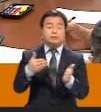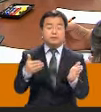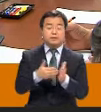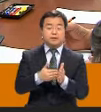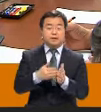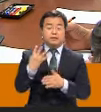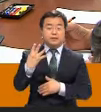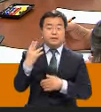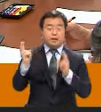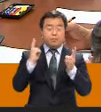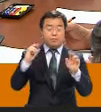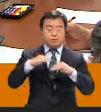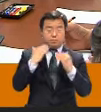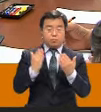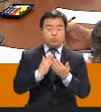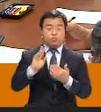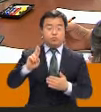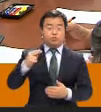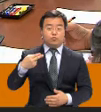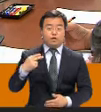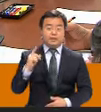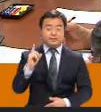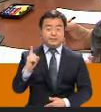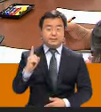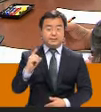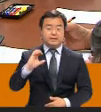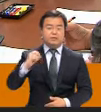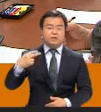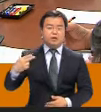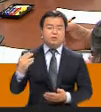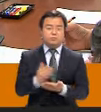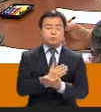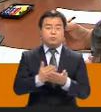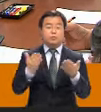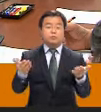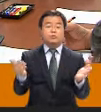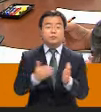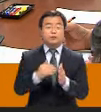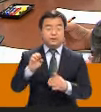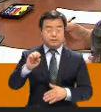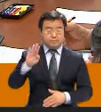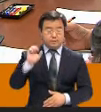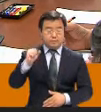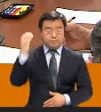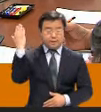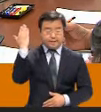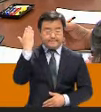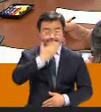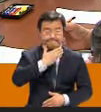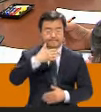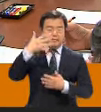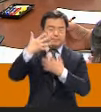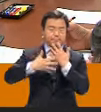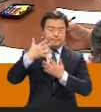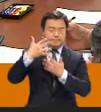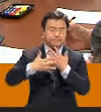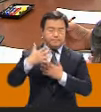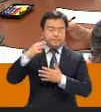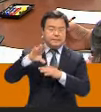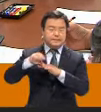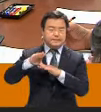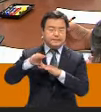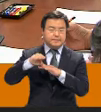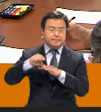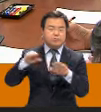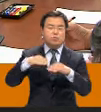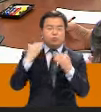모두 UHD 채널이 분배됐는데요. EBS도 초고화질 교육 콘텐츠를 시청자들에게 차별 없이